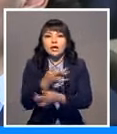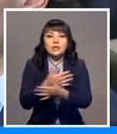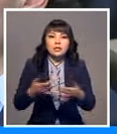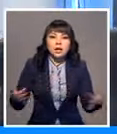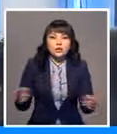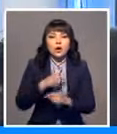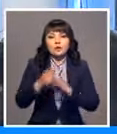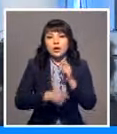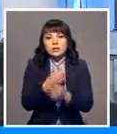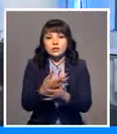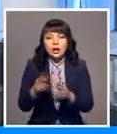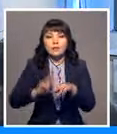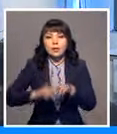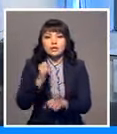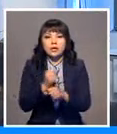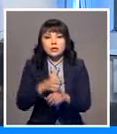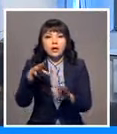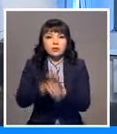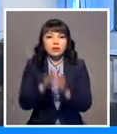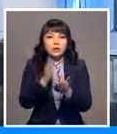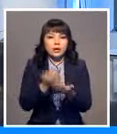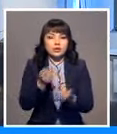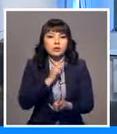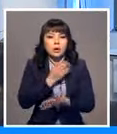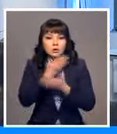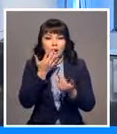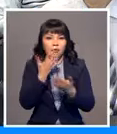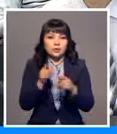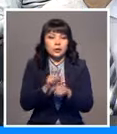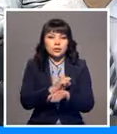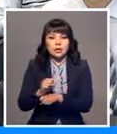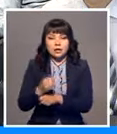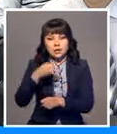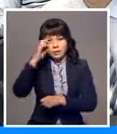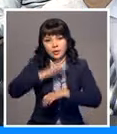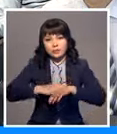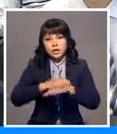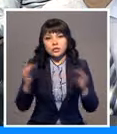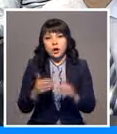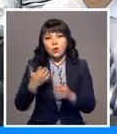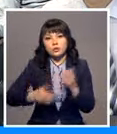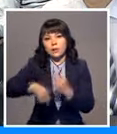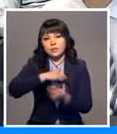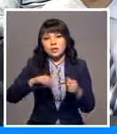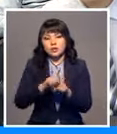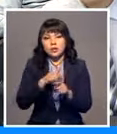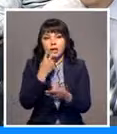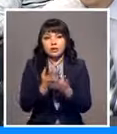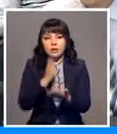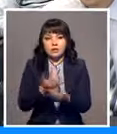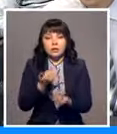материалдары және тағы басқа салаларға серпін беріледі. Жұмыссыздықты болдырмау мақсатында мемлекет шағын және орта бизнеске қолдау көрсетіп келеді.